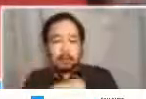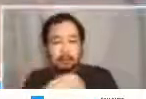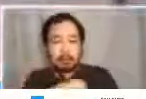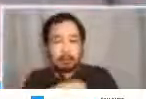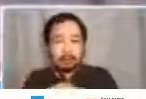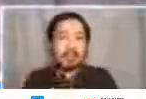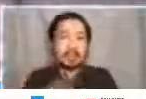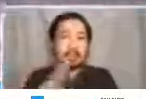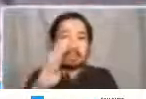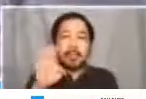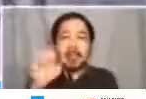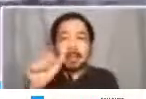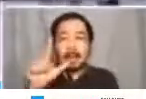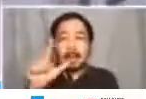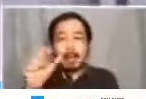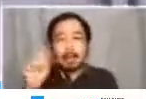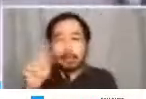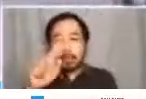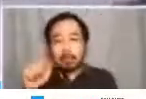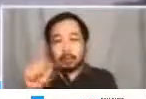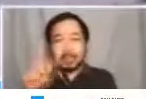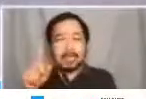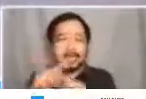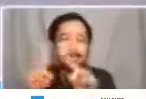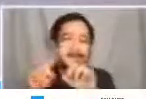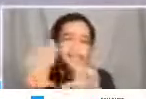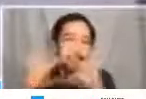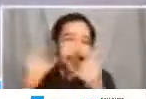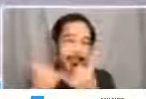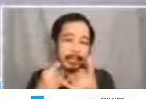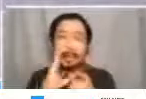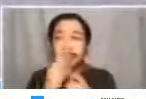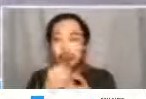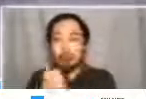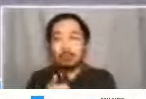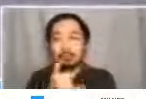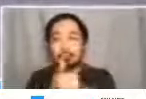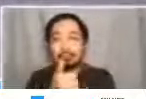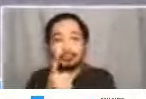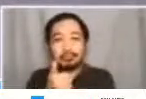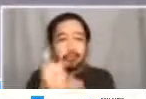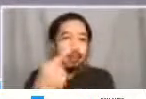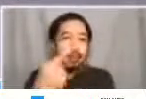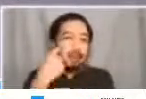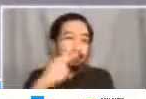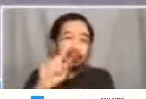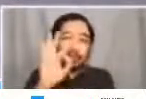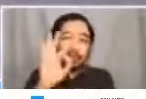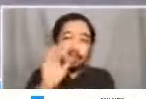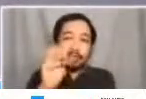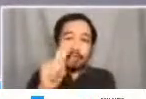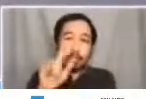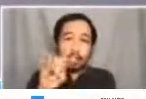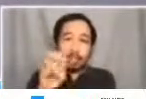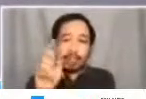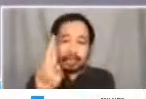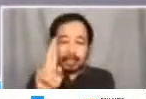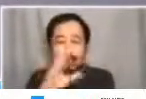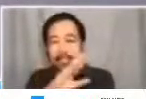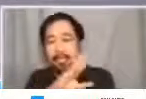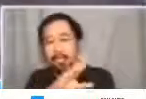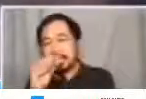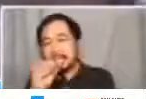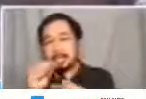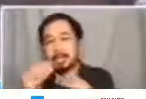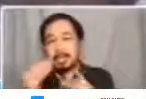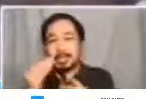ng grupong ito ng mga kabataan na pinahintulutang magbalik sa pagsasagawa ng non-contact sport tulad ng